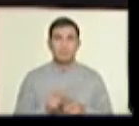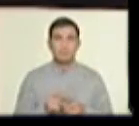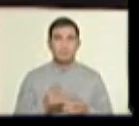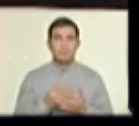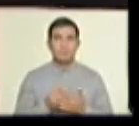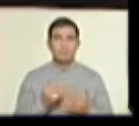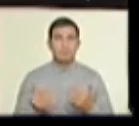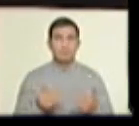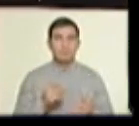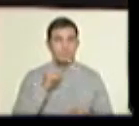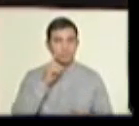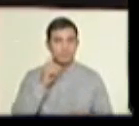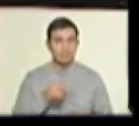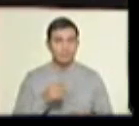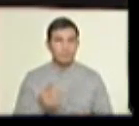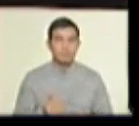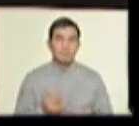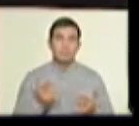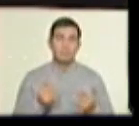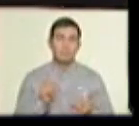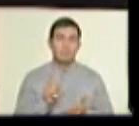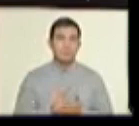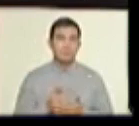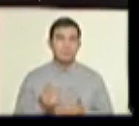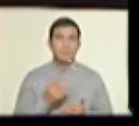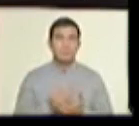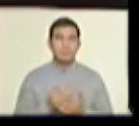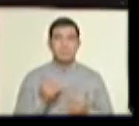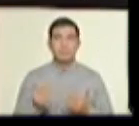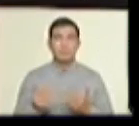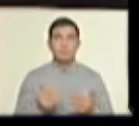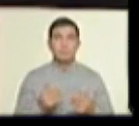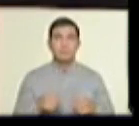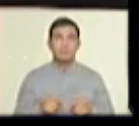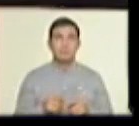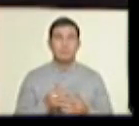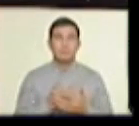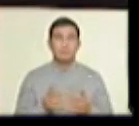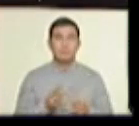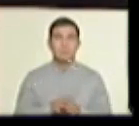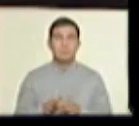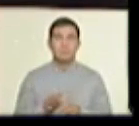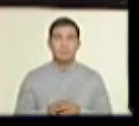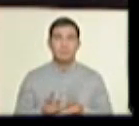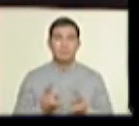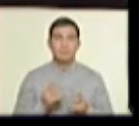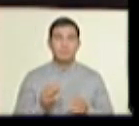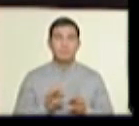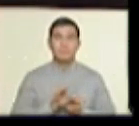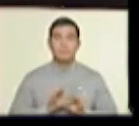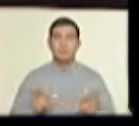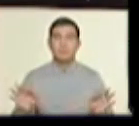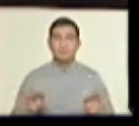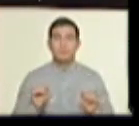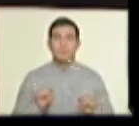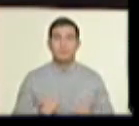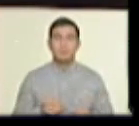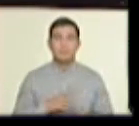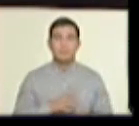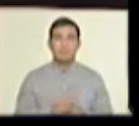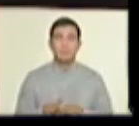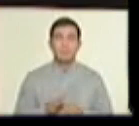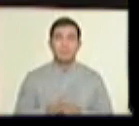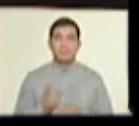qila olasizmi? Albatta, unda siz quyidagi berilgan topshiriqlarni a'lo darajada